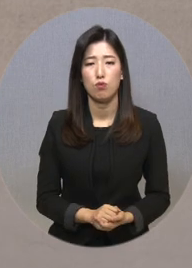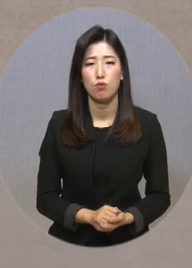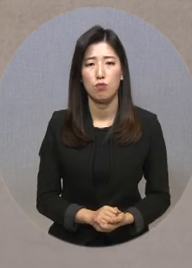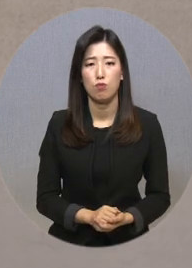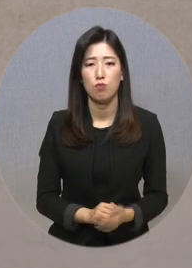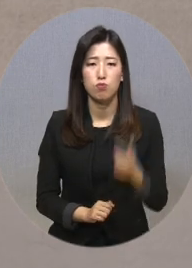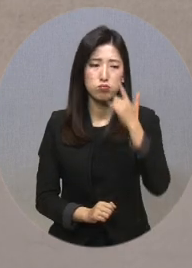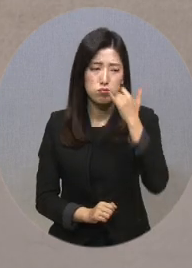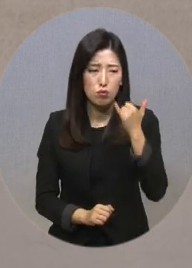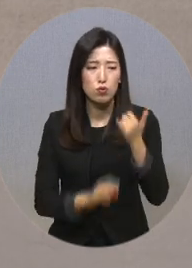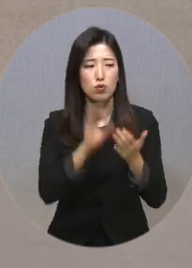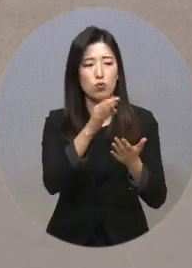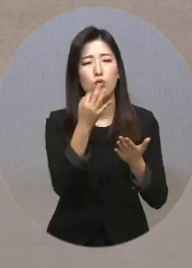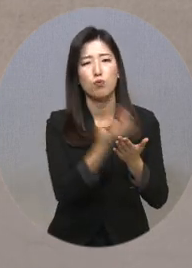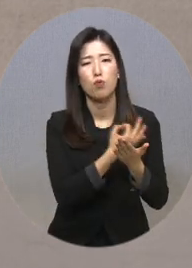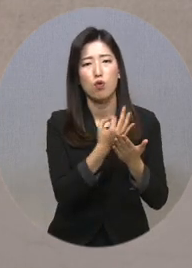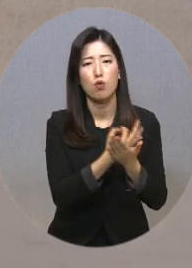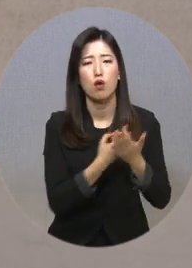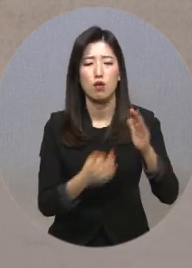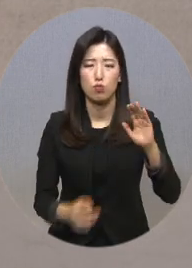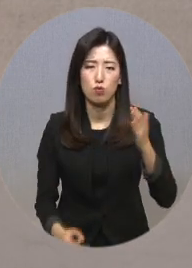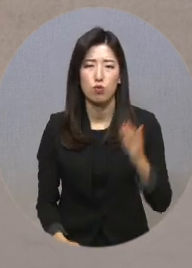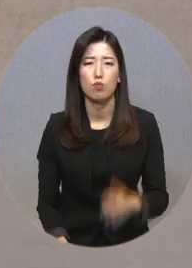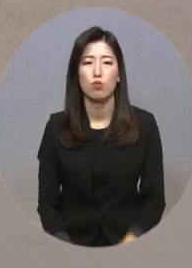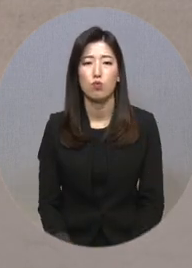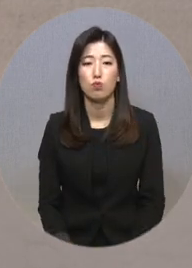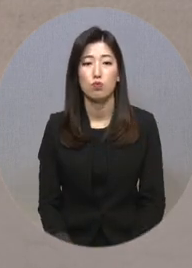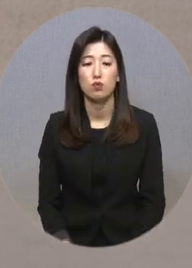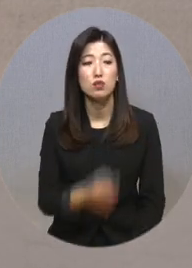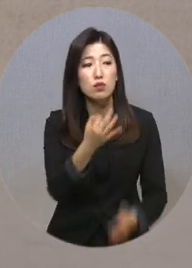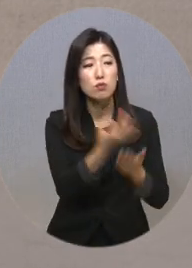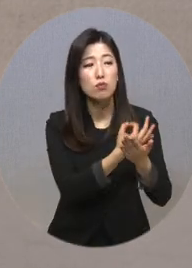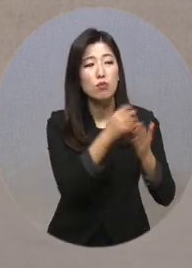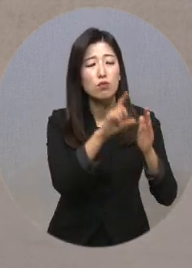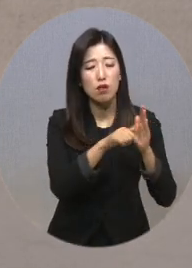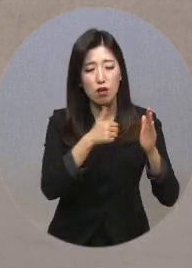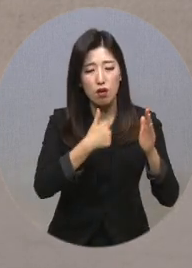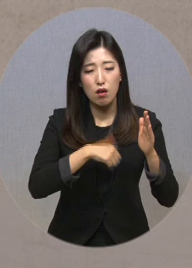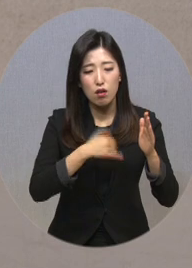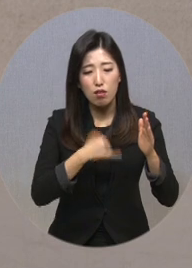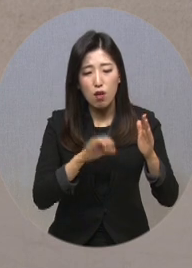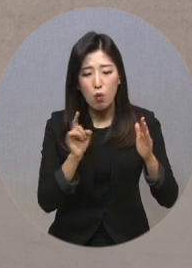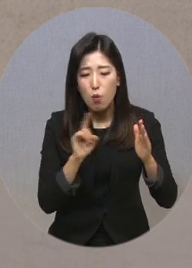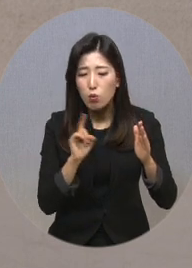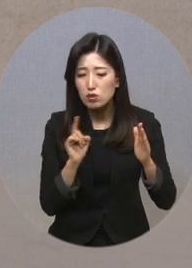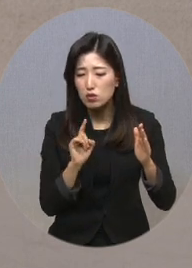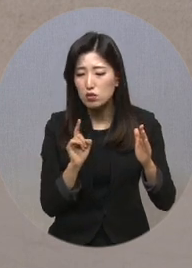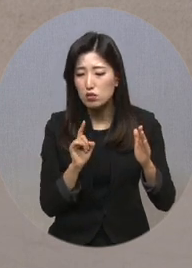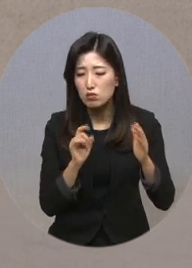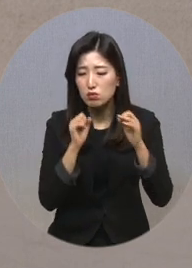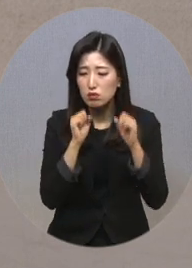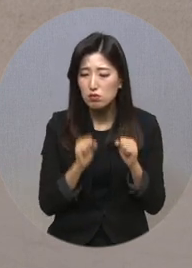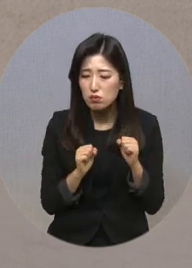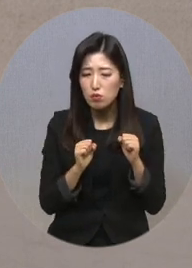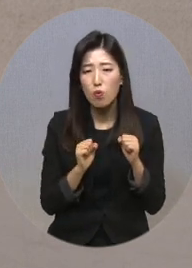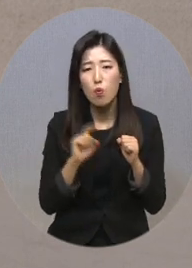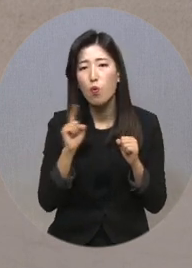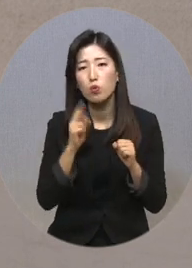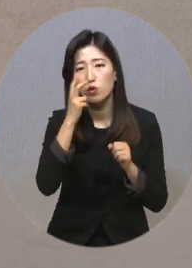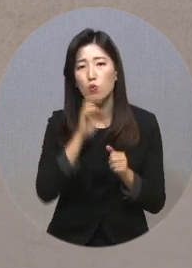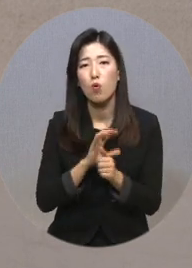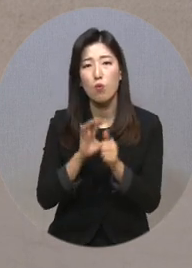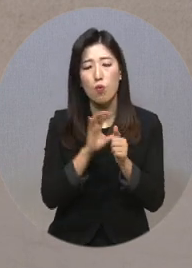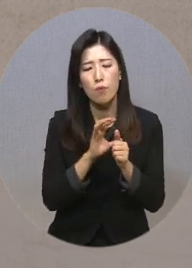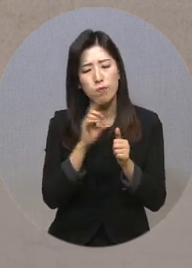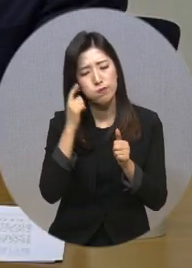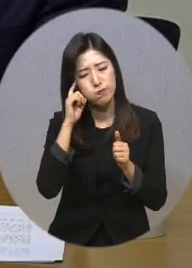하고 그 경제활동을 하는 시간에 아이들은 어디에 있어야 하는가 이렇게 가만히 생각을